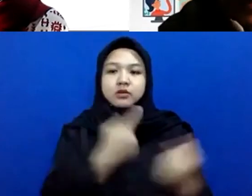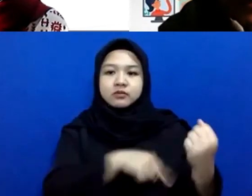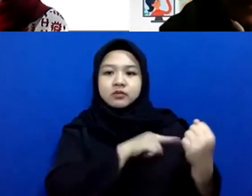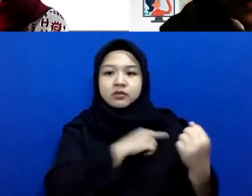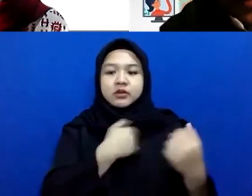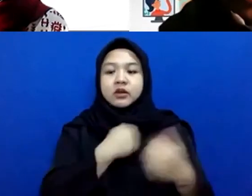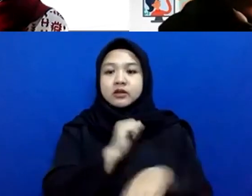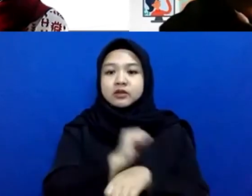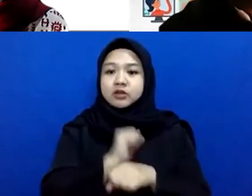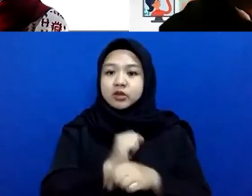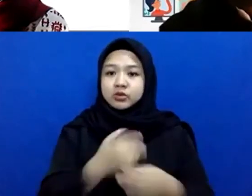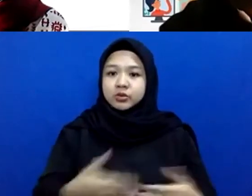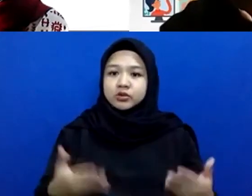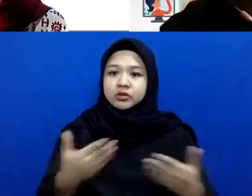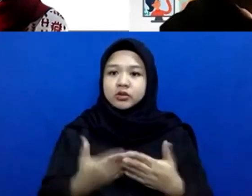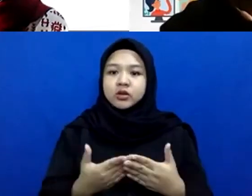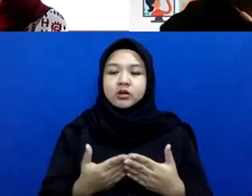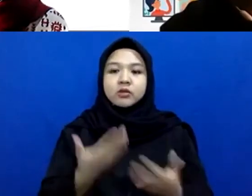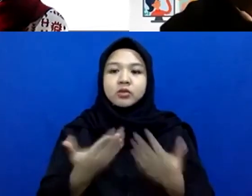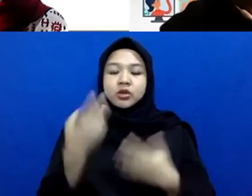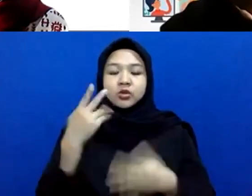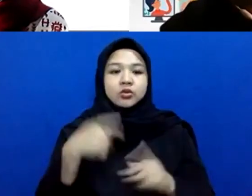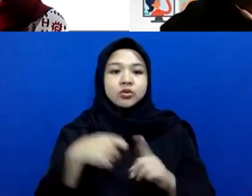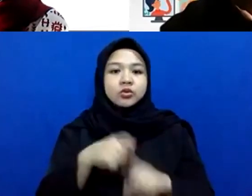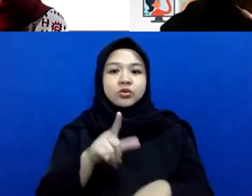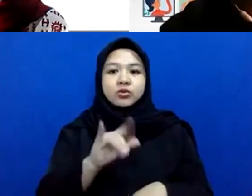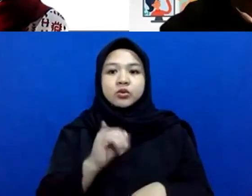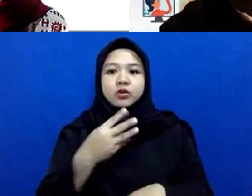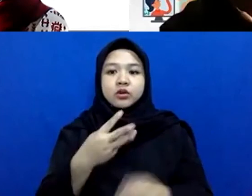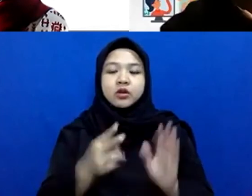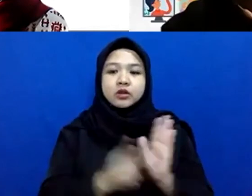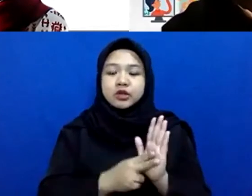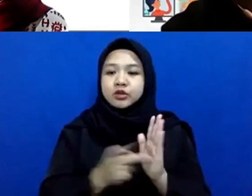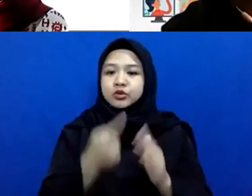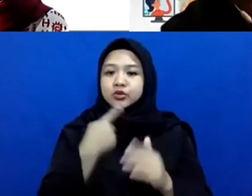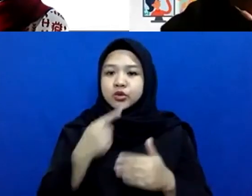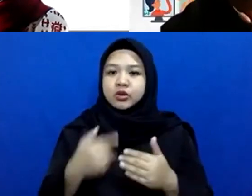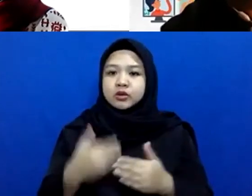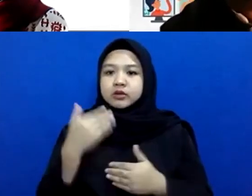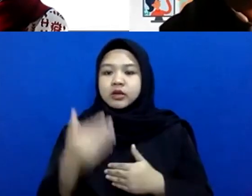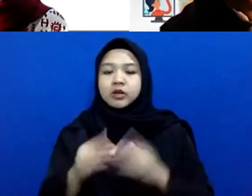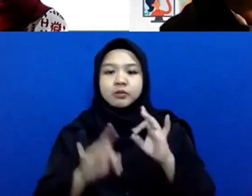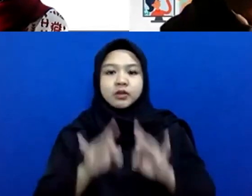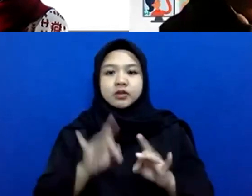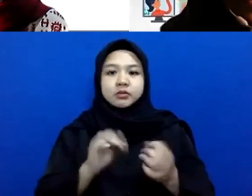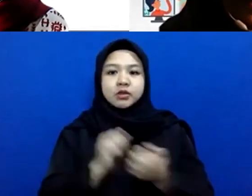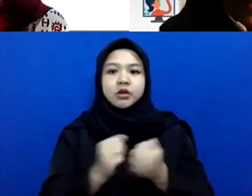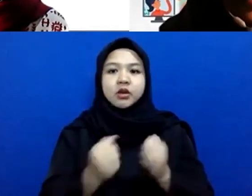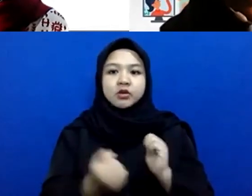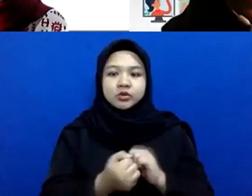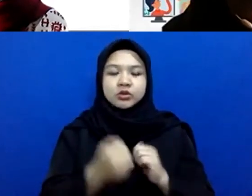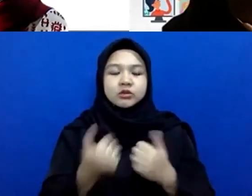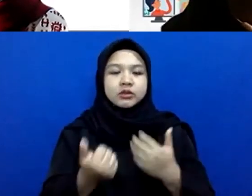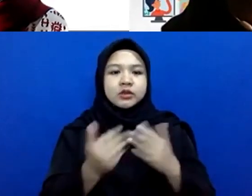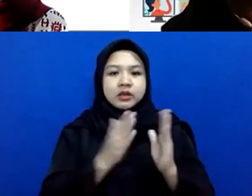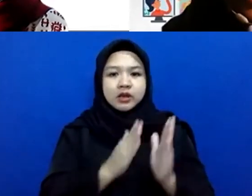sosial itu. Mungkin untuk klien lebih ke tahap manajemen kasus itu lebih terarah,